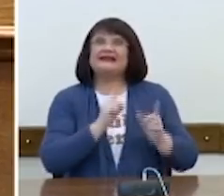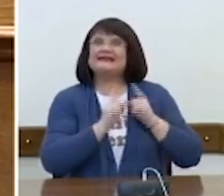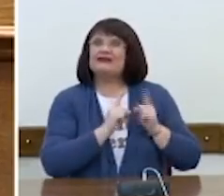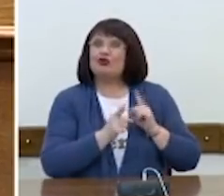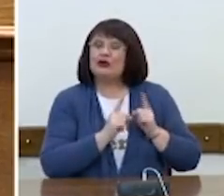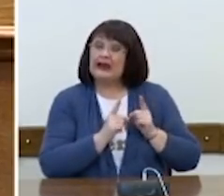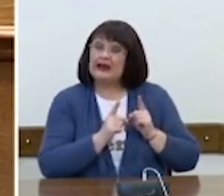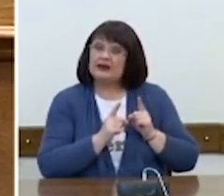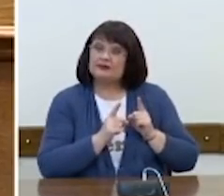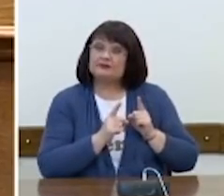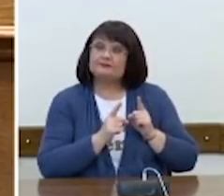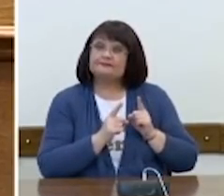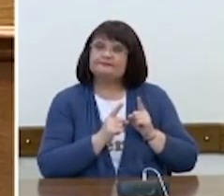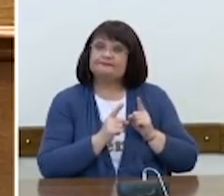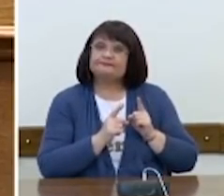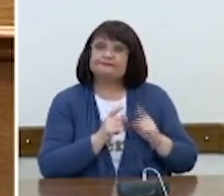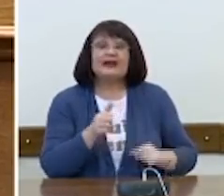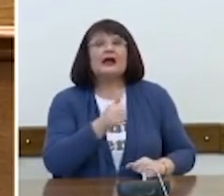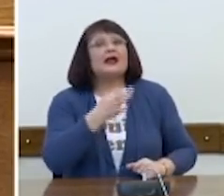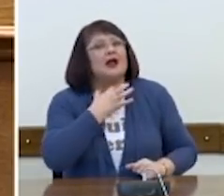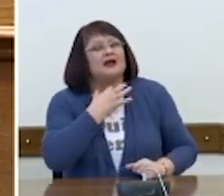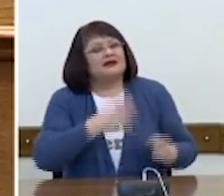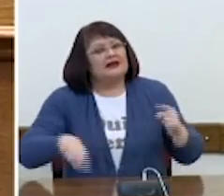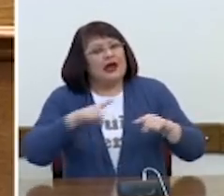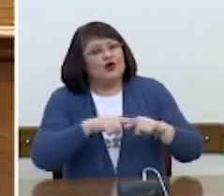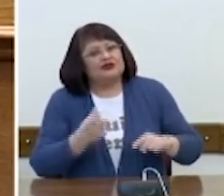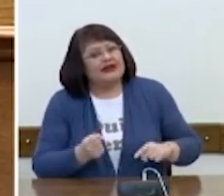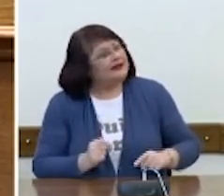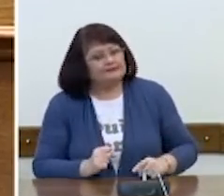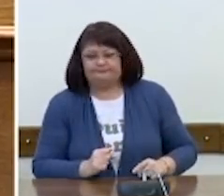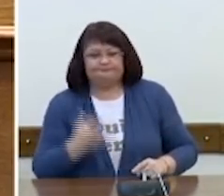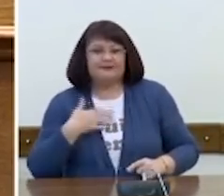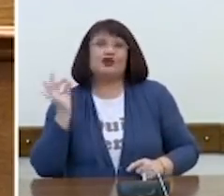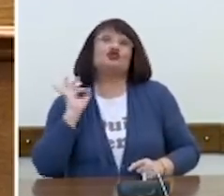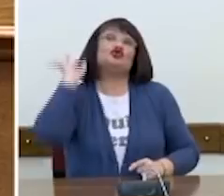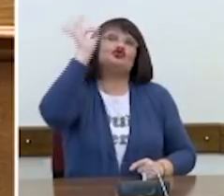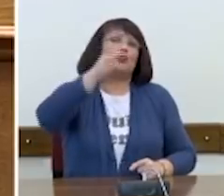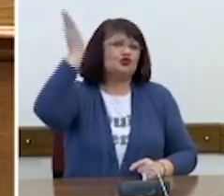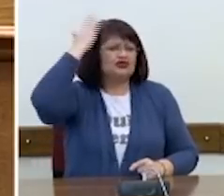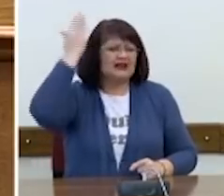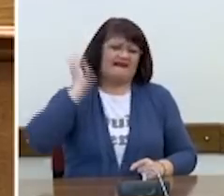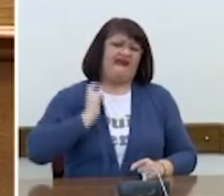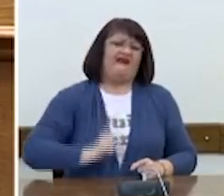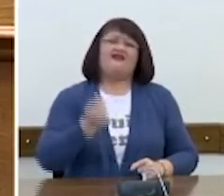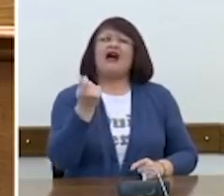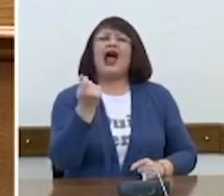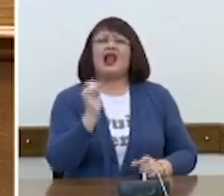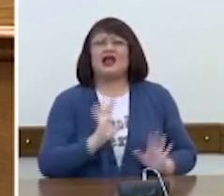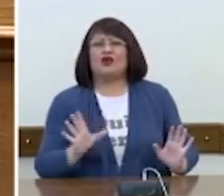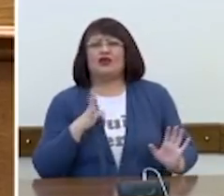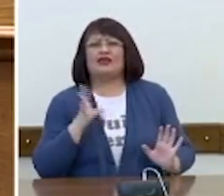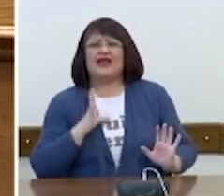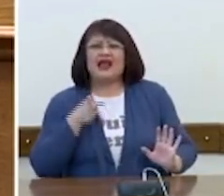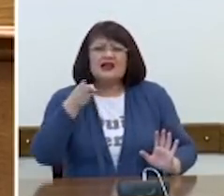υπηρετεί όχι τις ανάγκες του ελληνικού λαού, αλλά τους στόχους του μεγάλου κεφαλαίου που θέλει να συμμετάσχει ενεργά